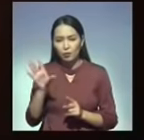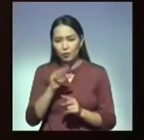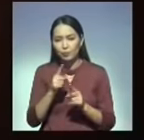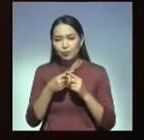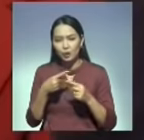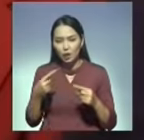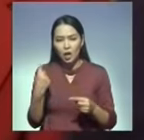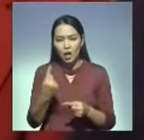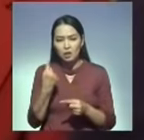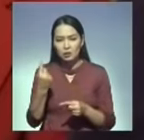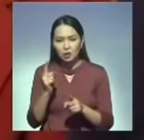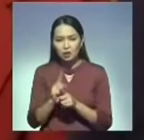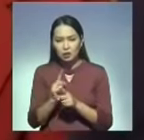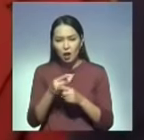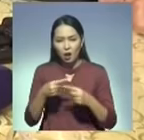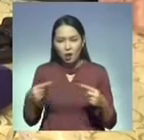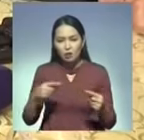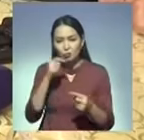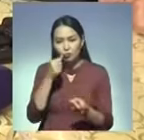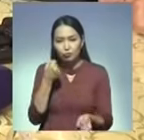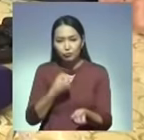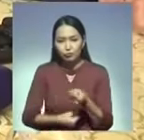другим насиловали разные мужчины.